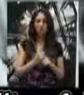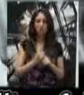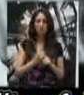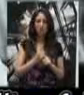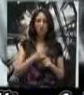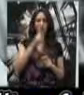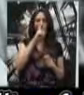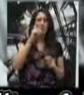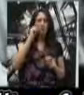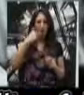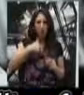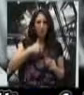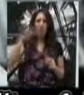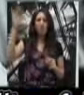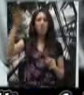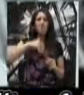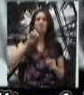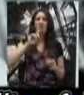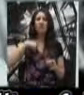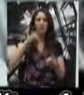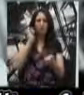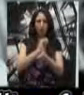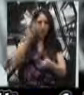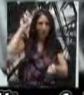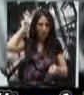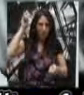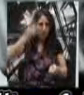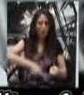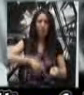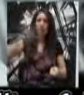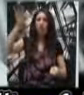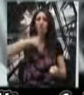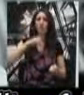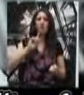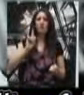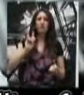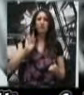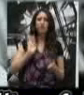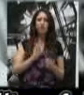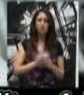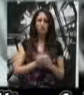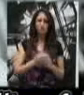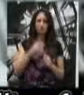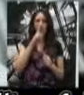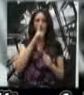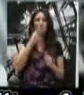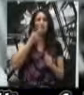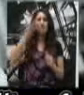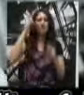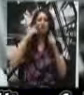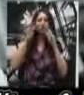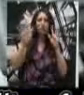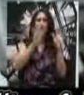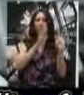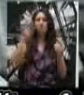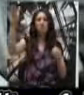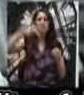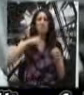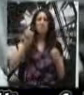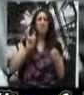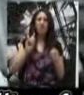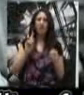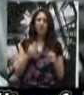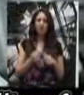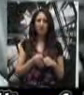الاهلي والعيال بشوفهم من يوم ما اتحبست. أمي عميتي بسببي، ما عادتش بتشوف، حاجات كتيرة حصلت،